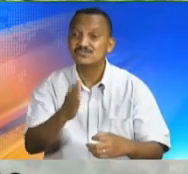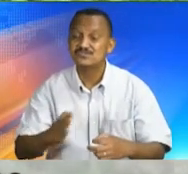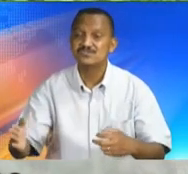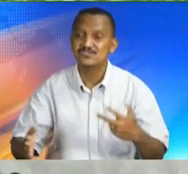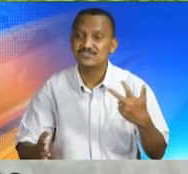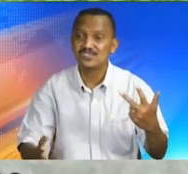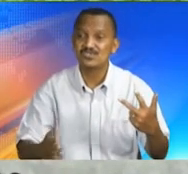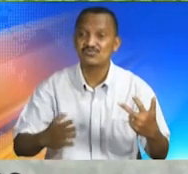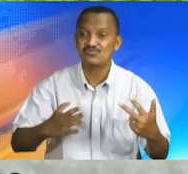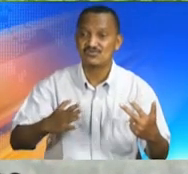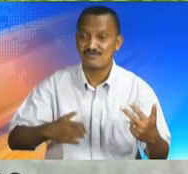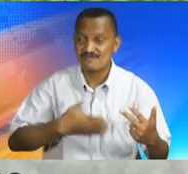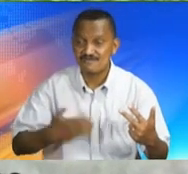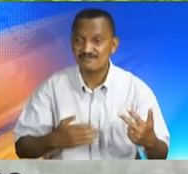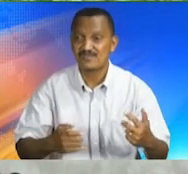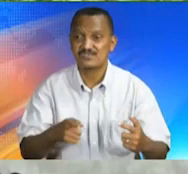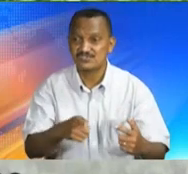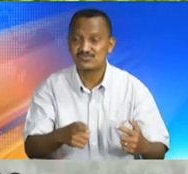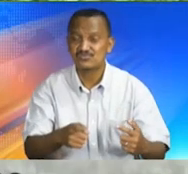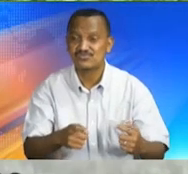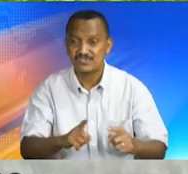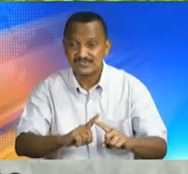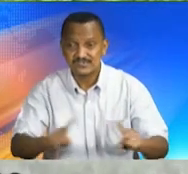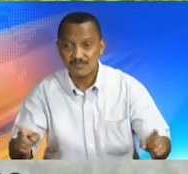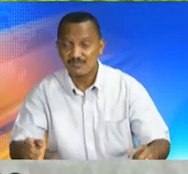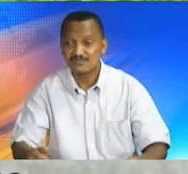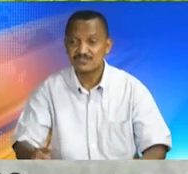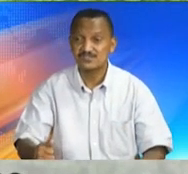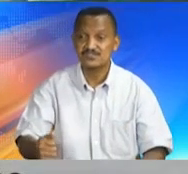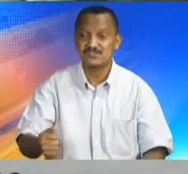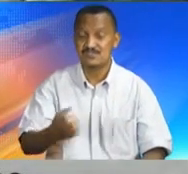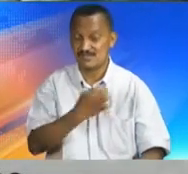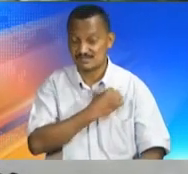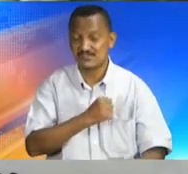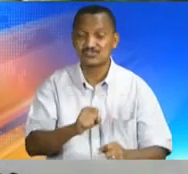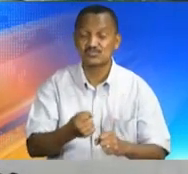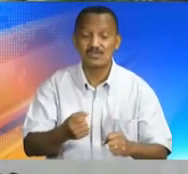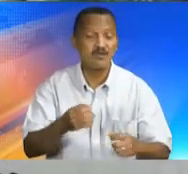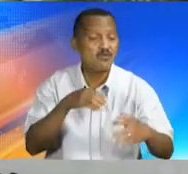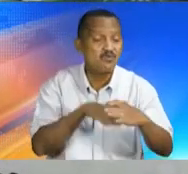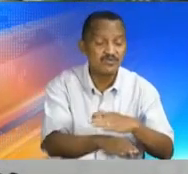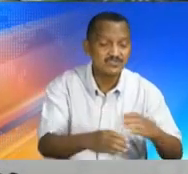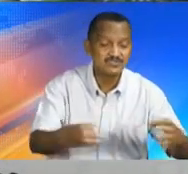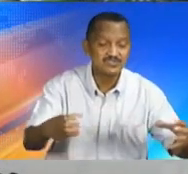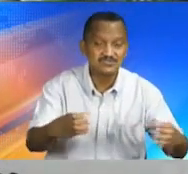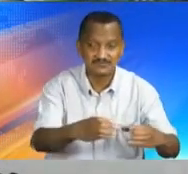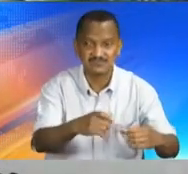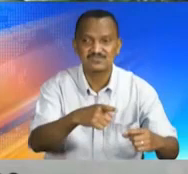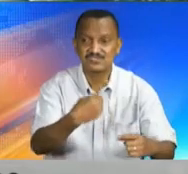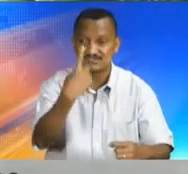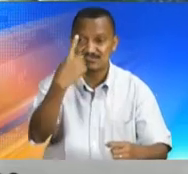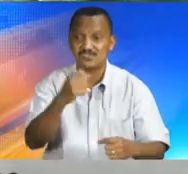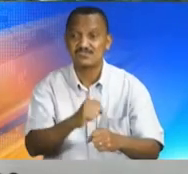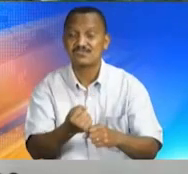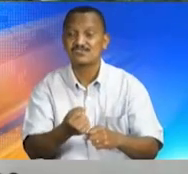mandrafitra ny fianakaviam-ben'ny tantely. Samy manana ny andraikitra sahany avy izy ireo anatin'ny vata iray. Isan'izany ny reny tantely na ny